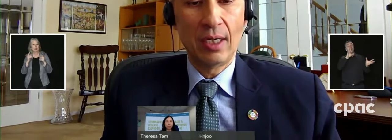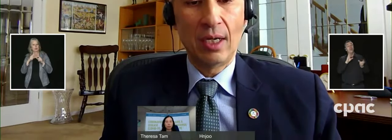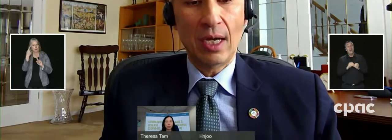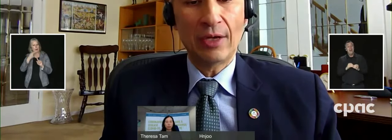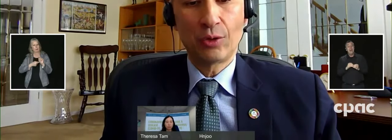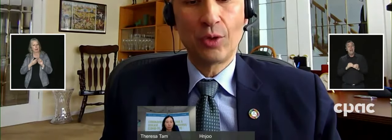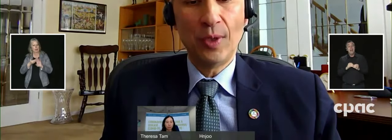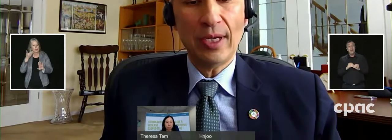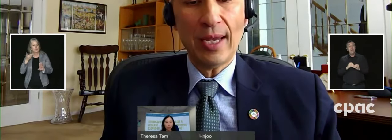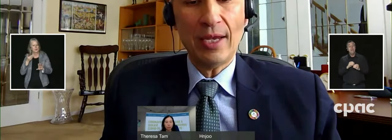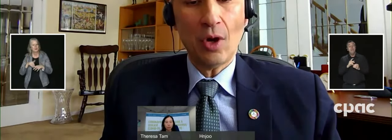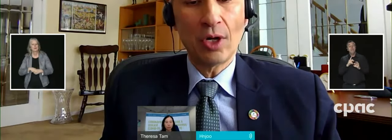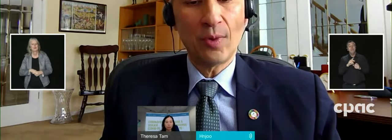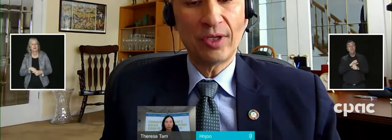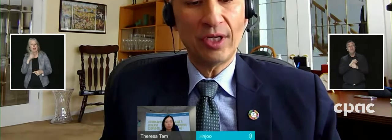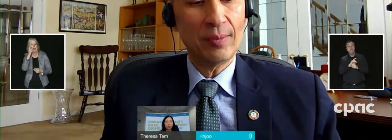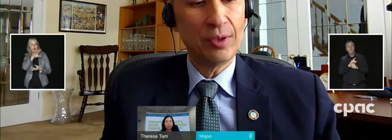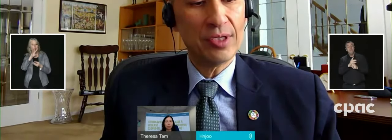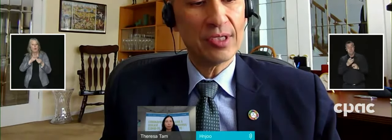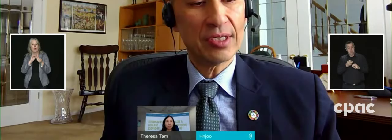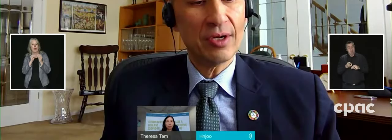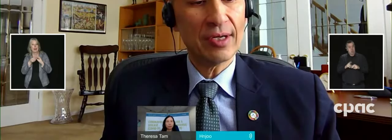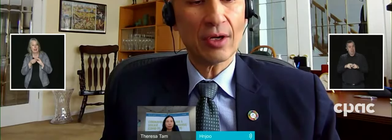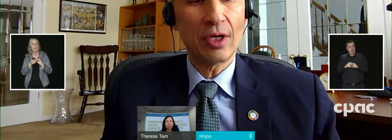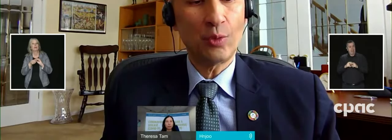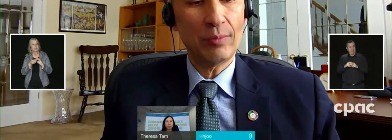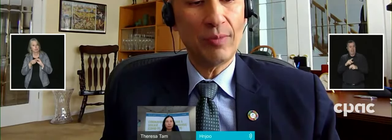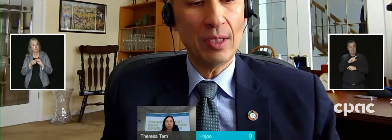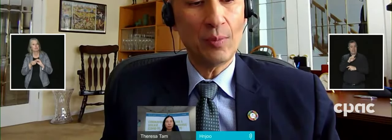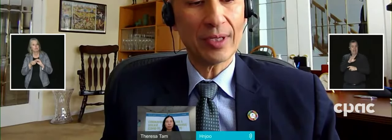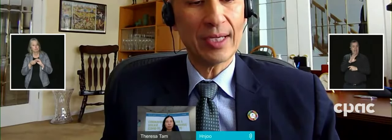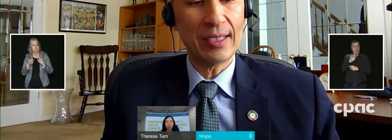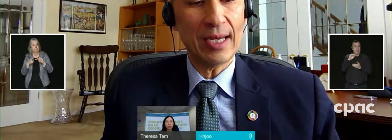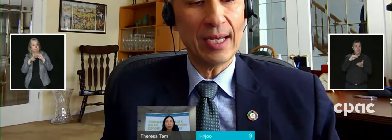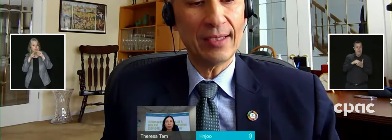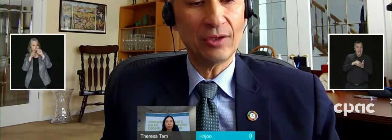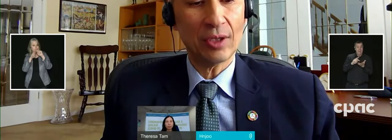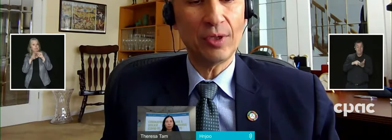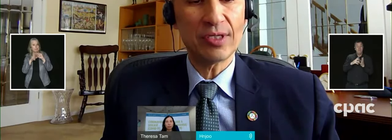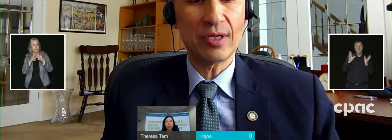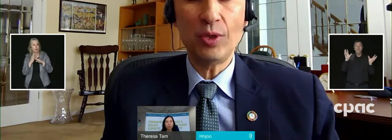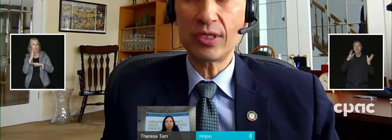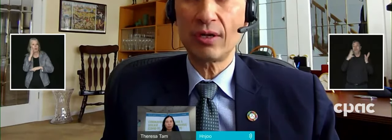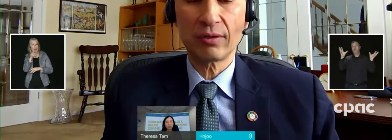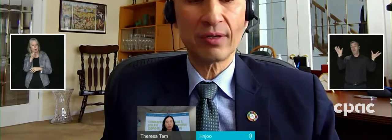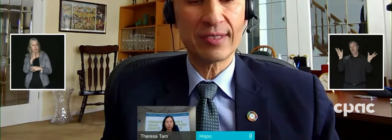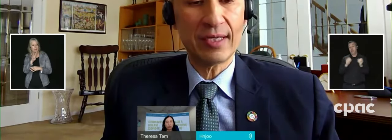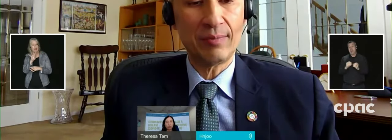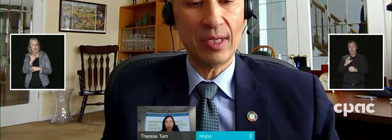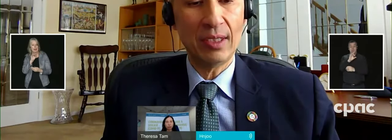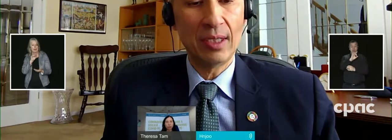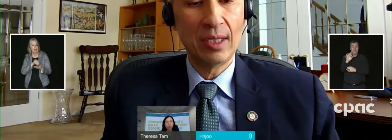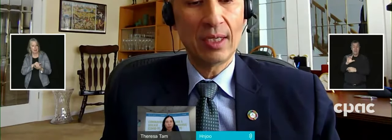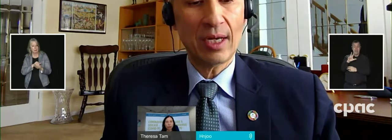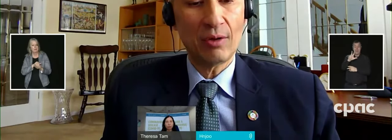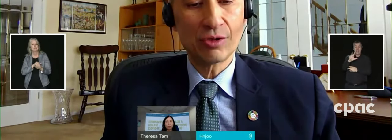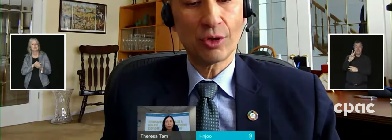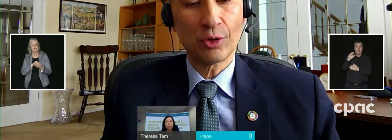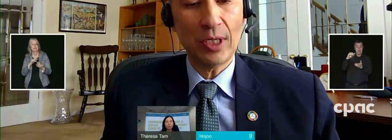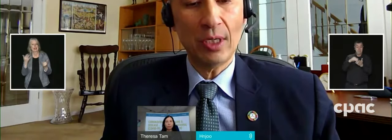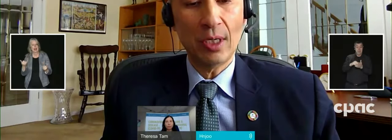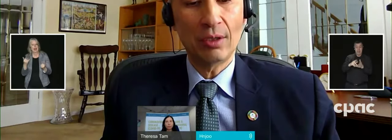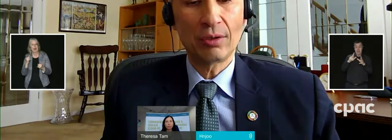cas accumulés ait augmenté de plus de 148 000 pour atteindre plus de 837 000